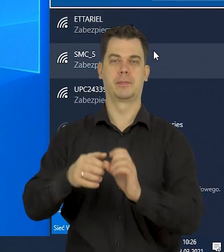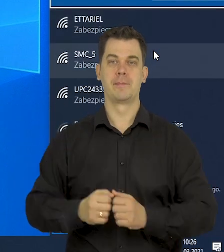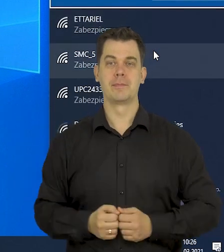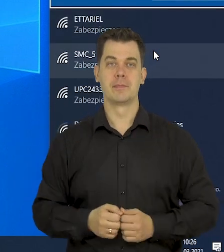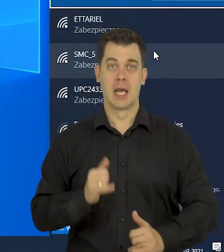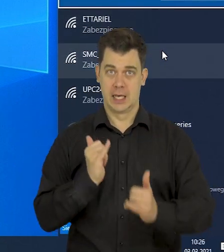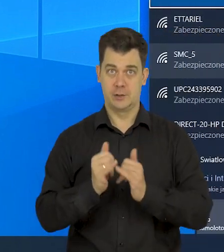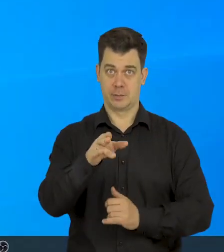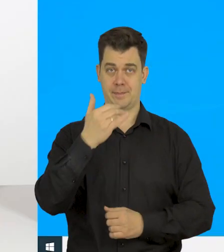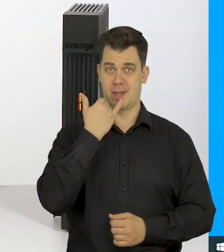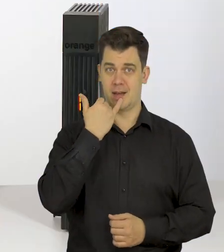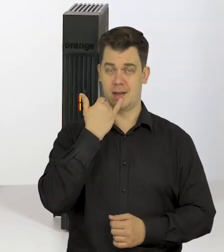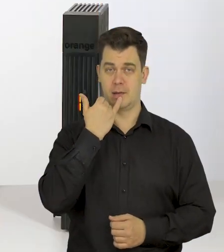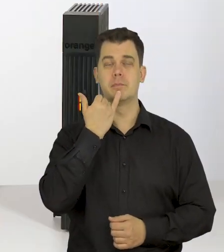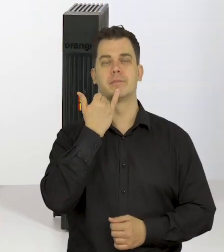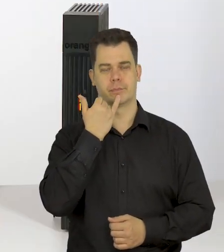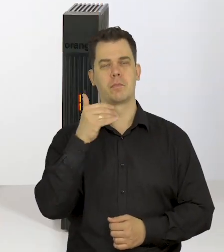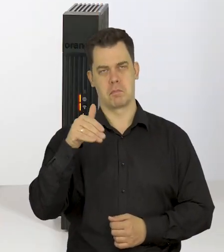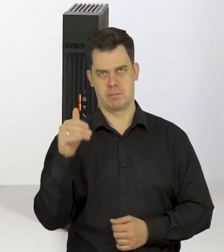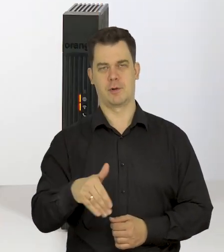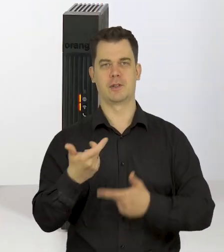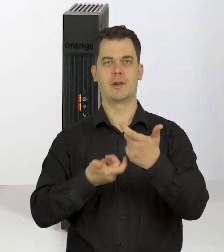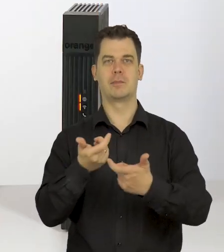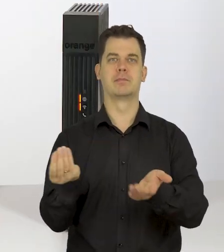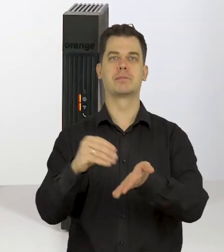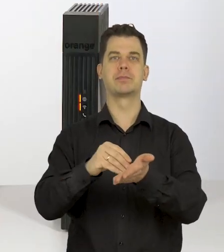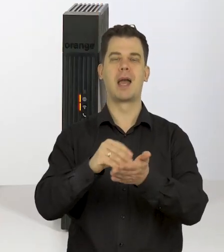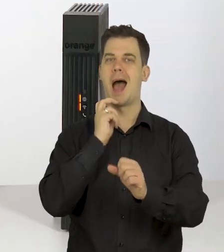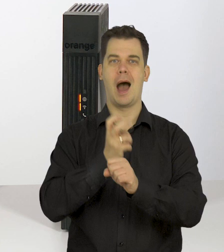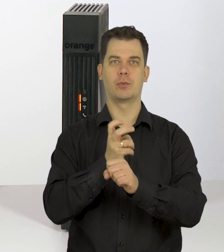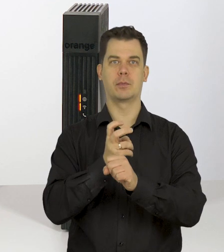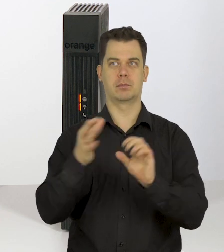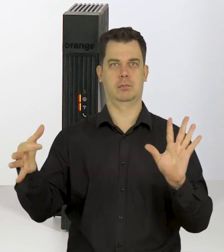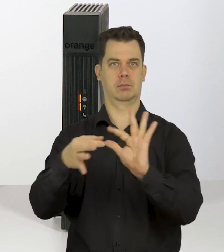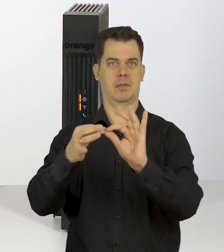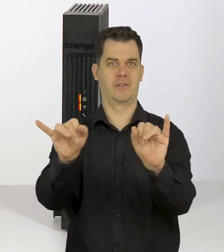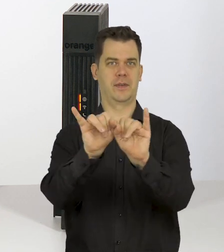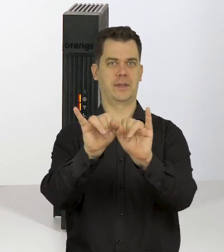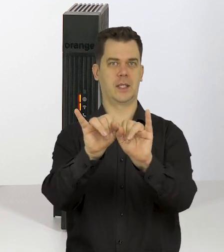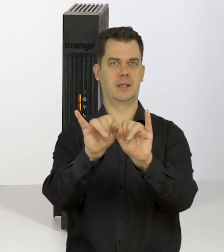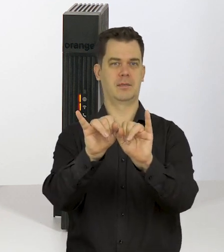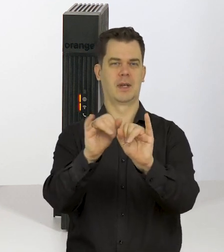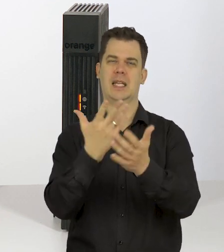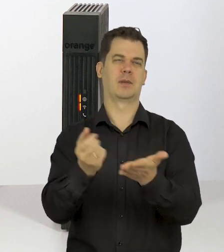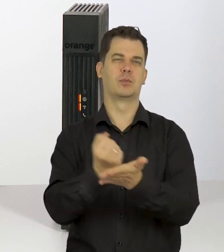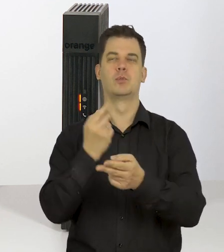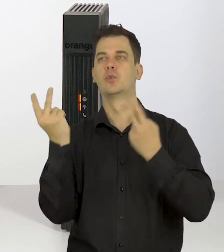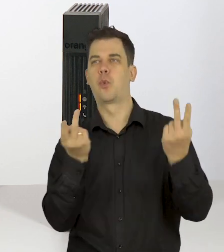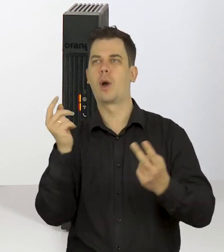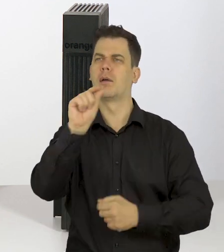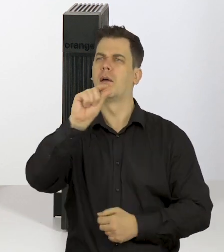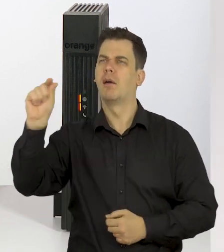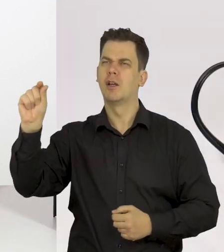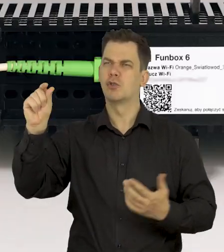Jeżeli używasz smartfona, to dodatkowo możesz skorzystać z automatycznego łączenia z Wi-Fi bez konieczności wyszukiwania nazwy sieci